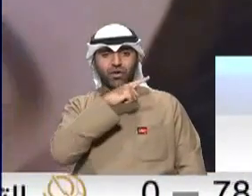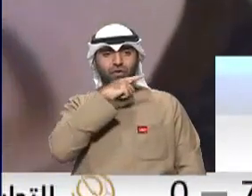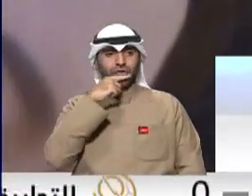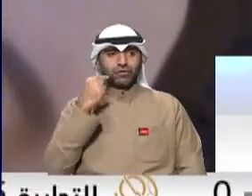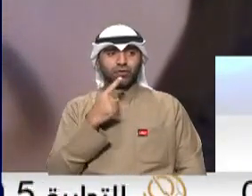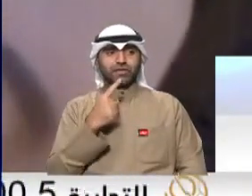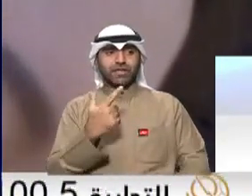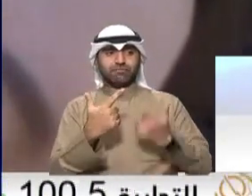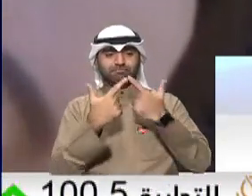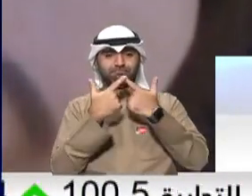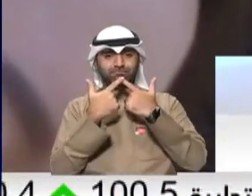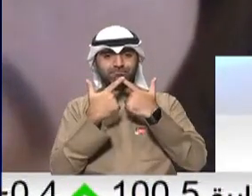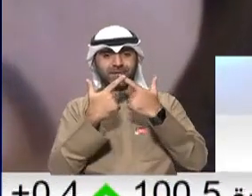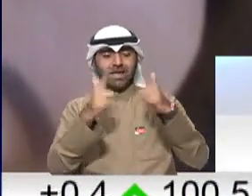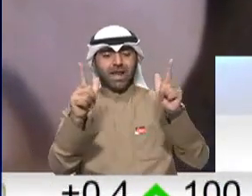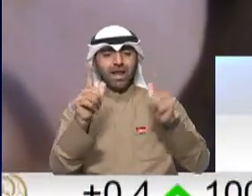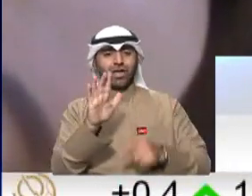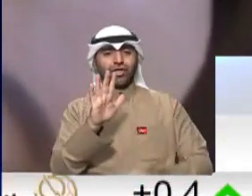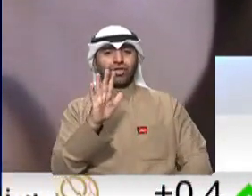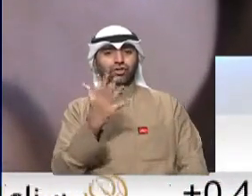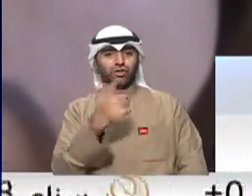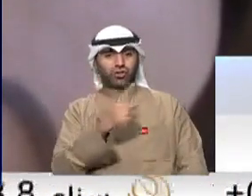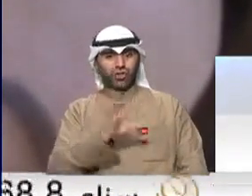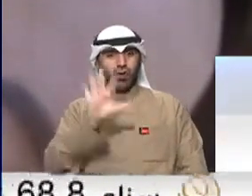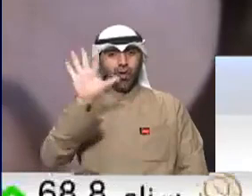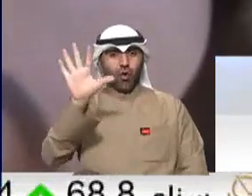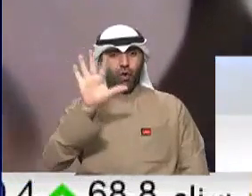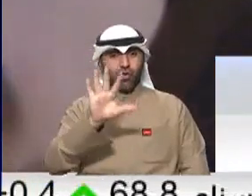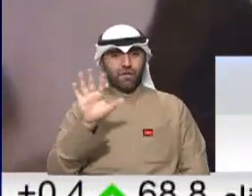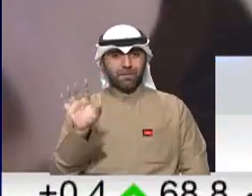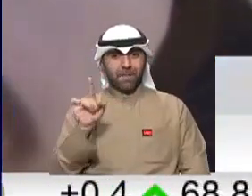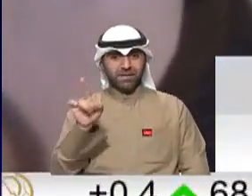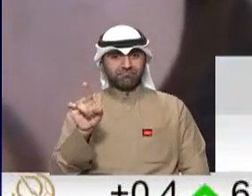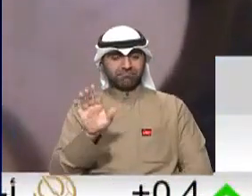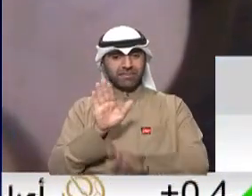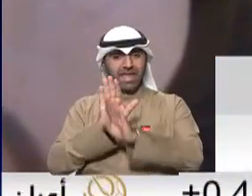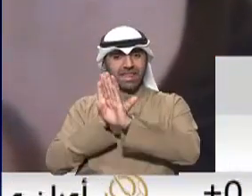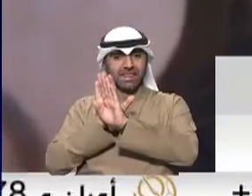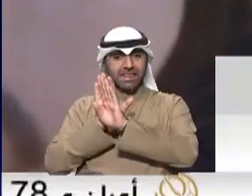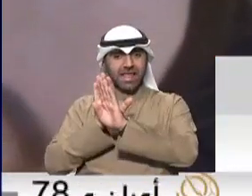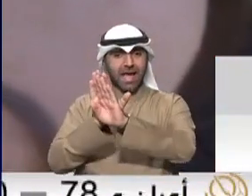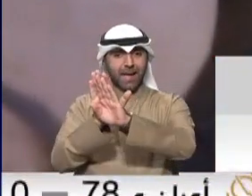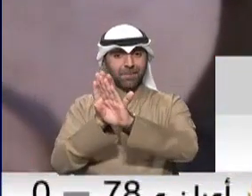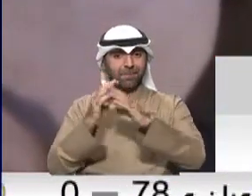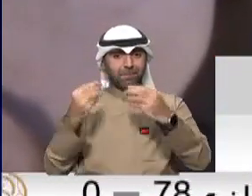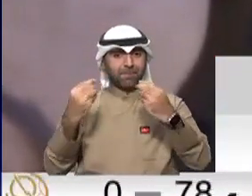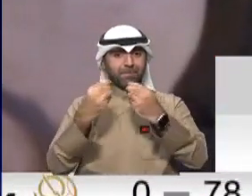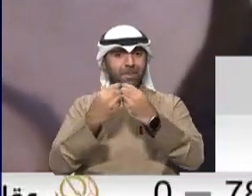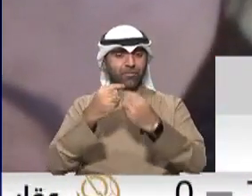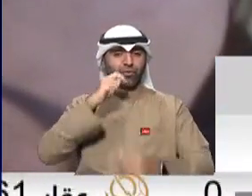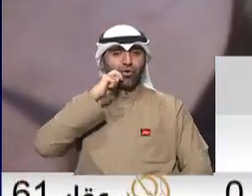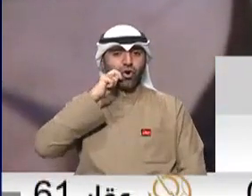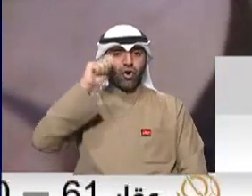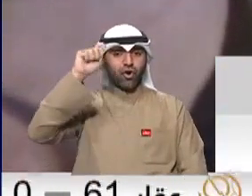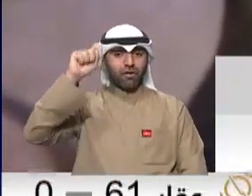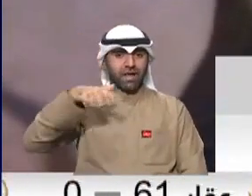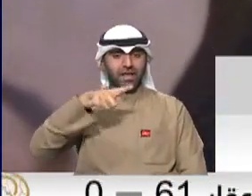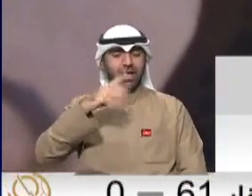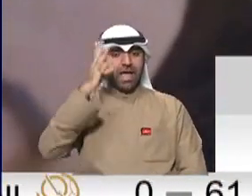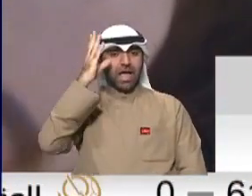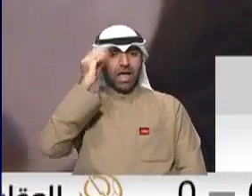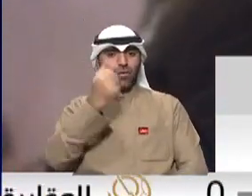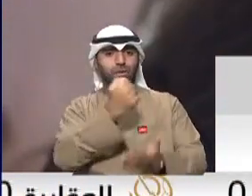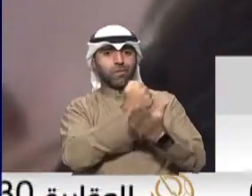الأقطاب وعن أن الغرب يريد إلحاق هزيمة استراتيجية بروسيا، وأن الغرب هو